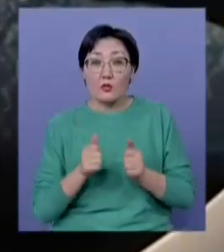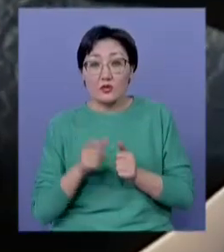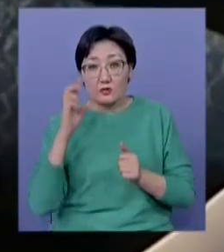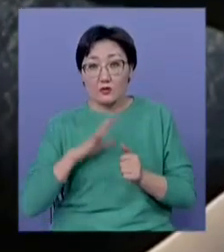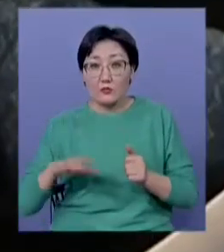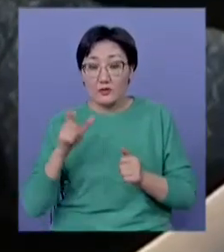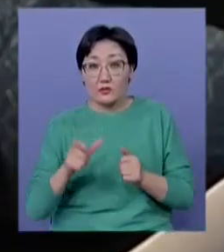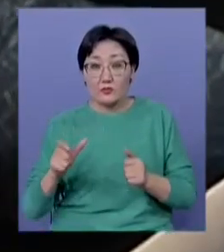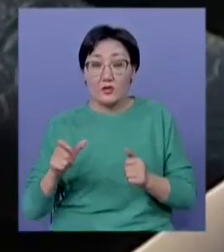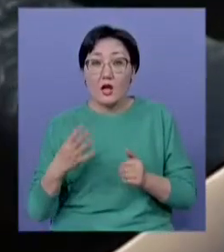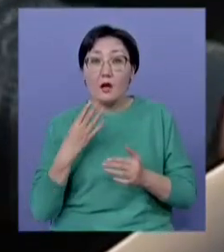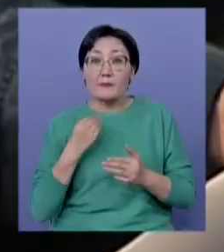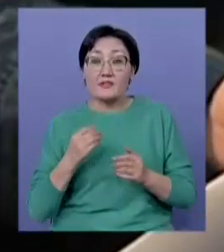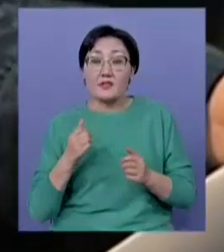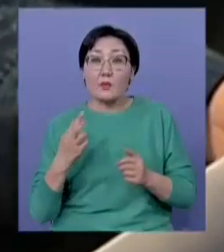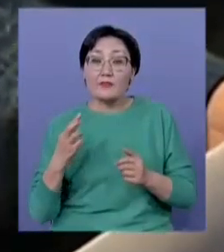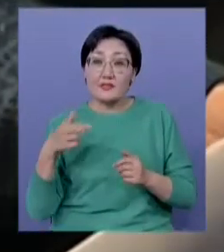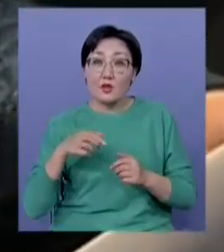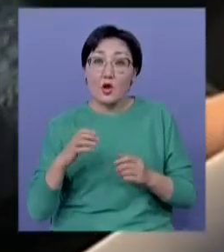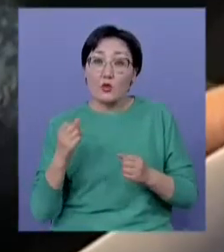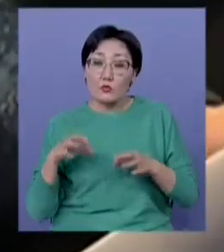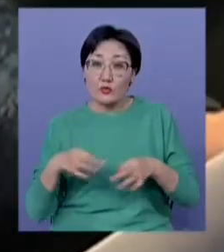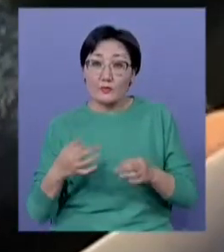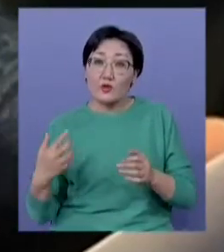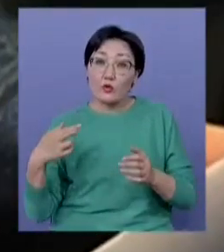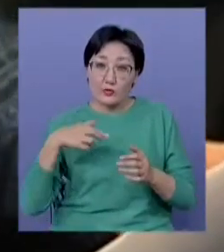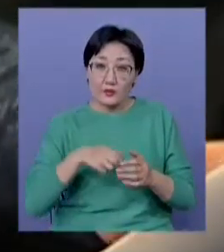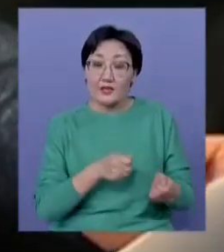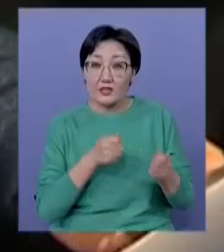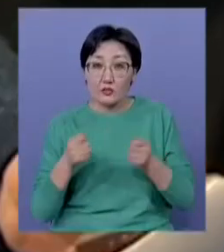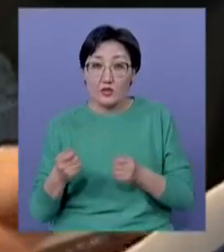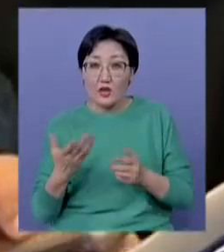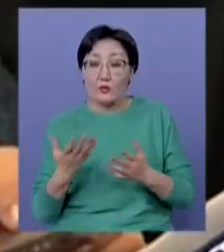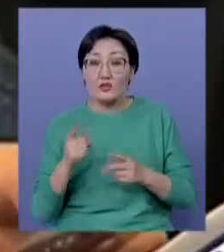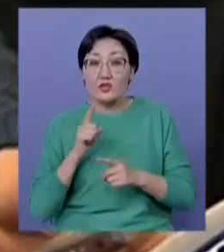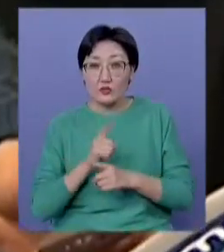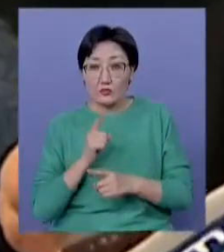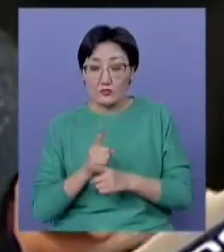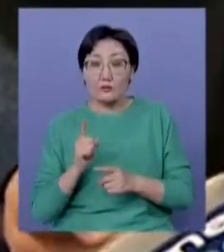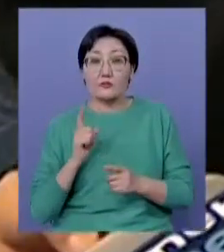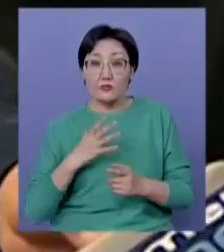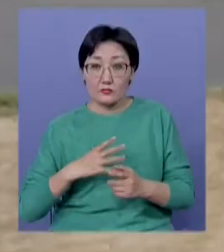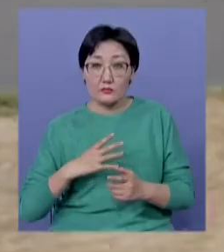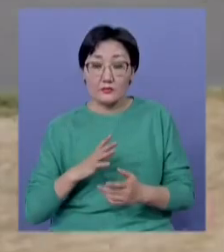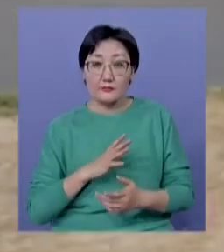мемлекеттің азаматтары тіпті біздің жанармайда көліктеріне құйып әкетіп жатыр. Оған шектеу қоюға мәжбүр